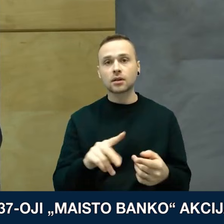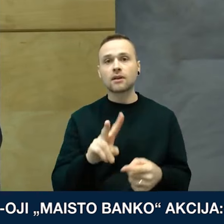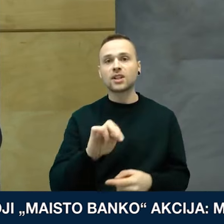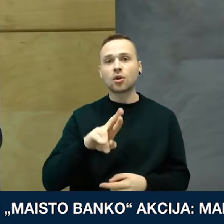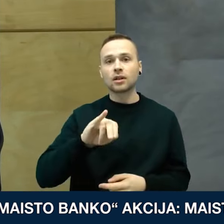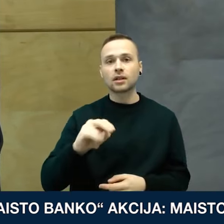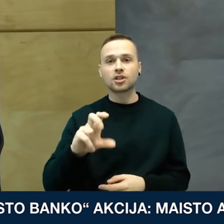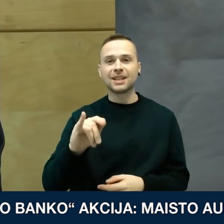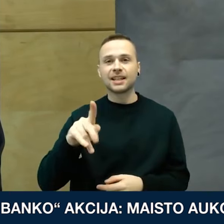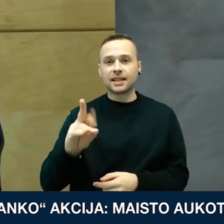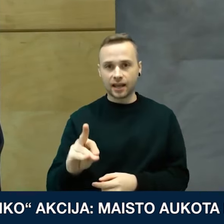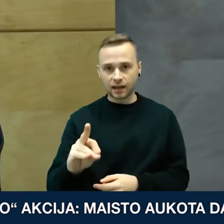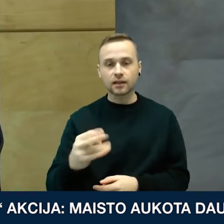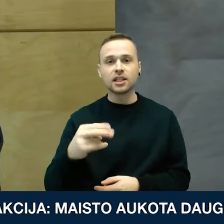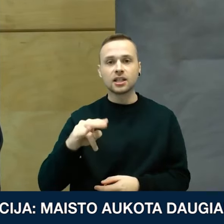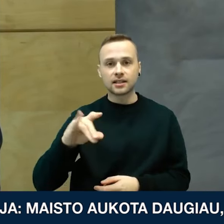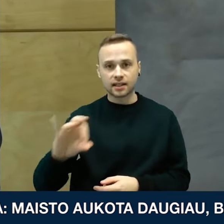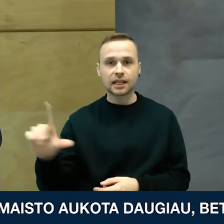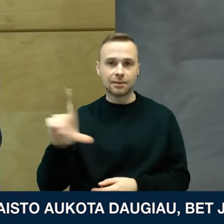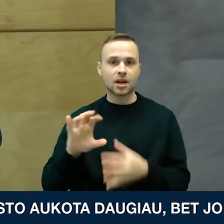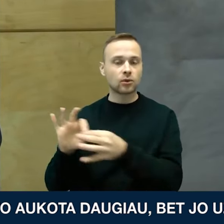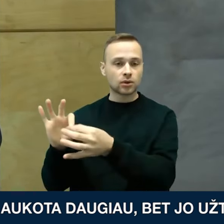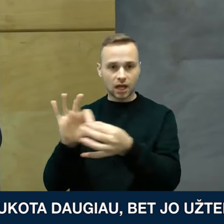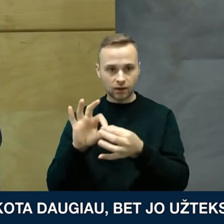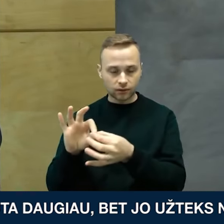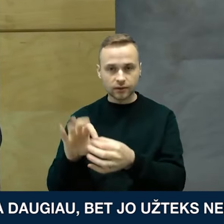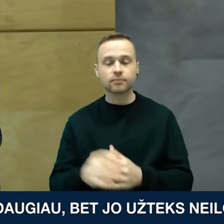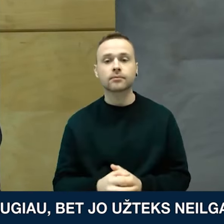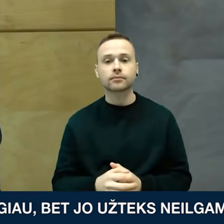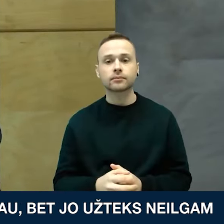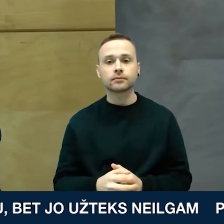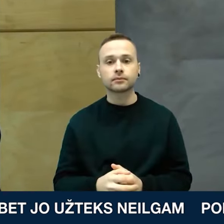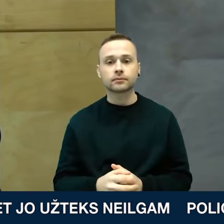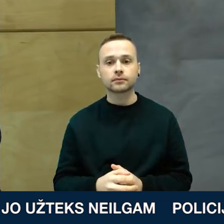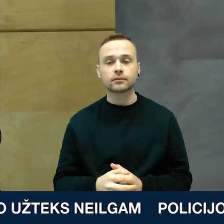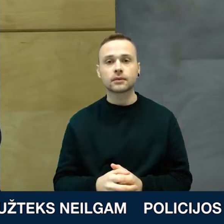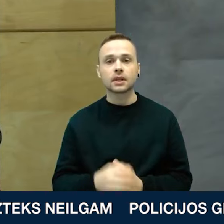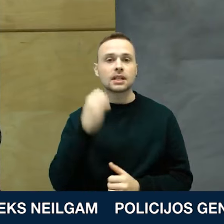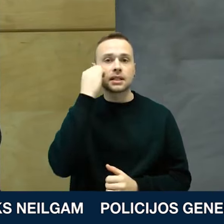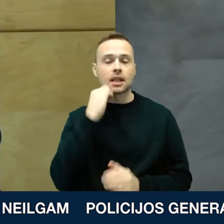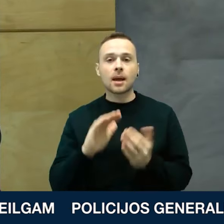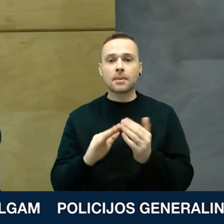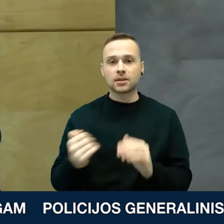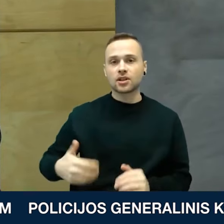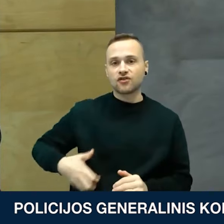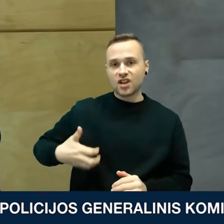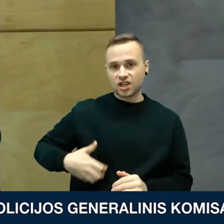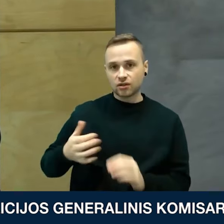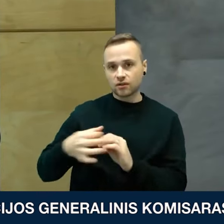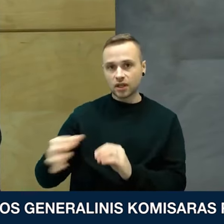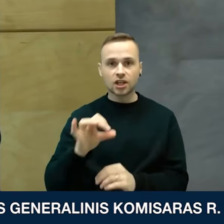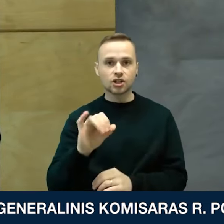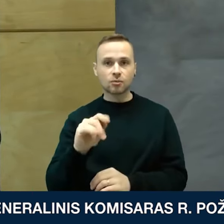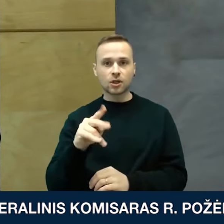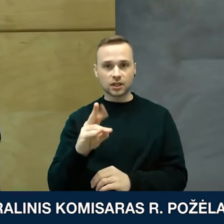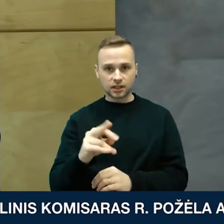Čmilytė Nilsen, Liberalų sąjūdis, išrinkta Senamiesčio Žvėryno apygardoje, Ingrida Šimonytė,